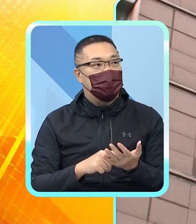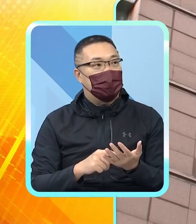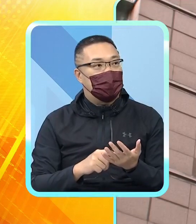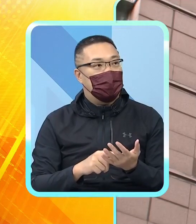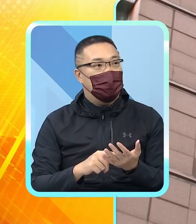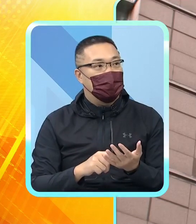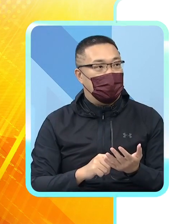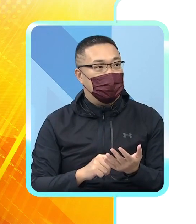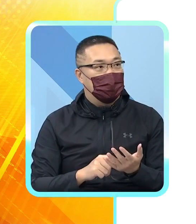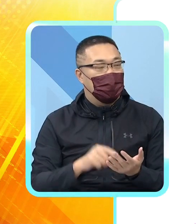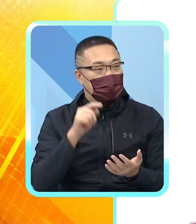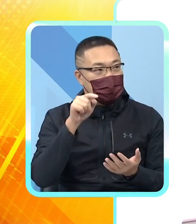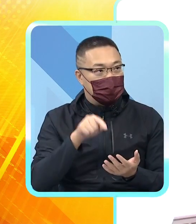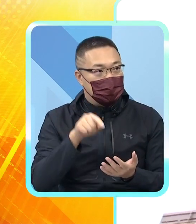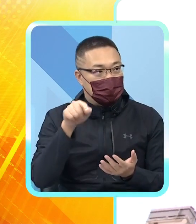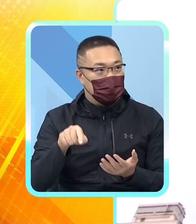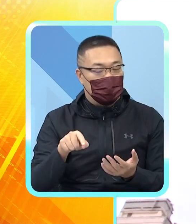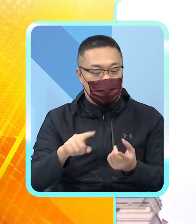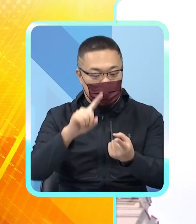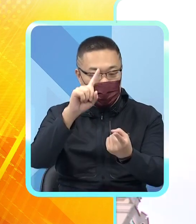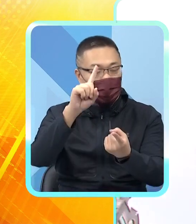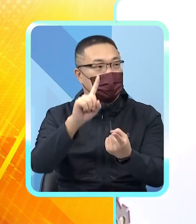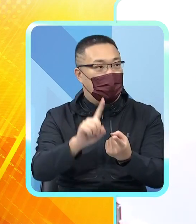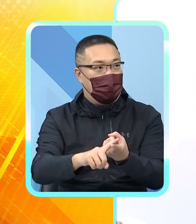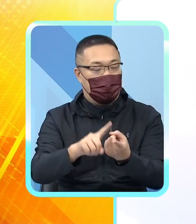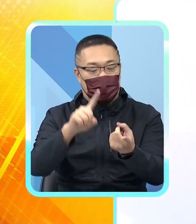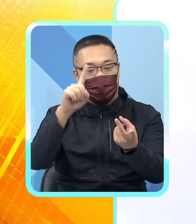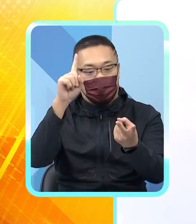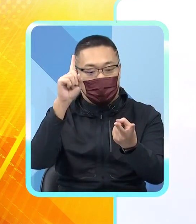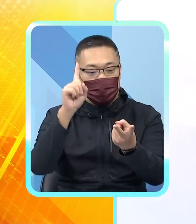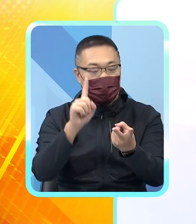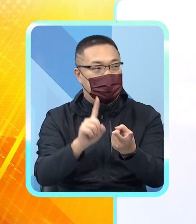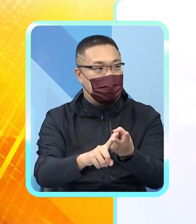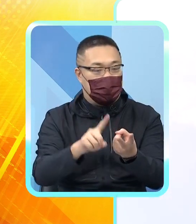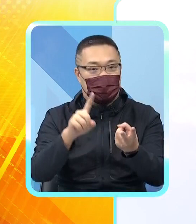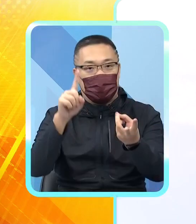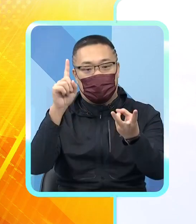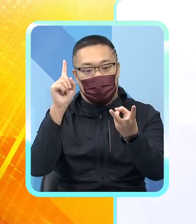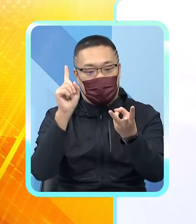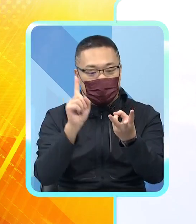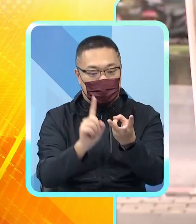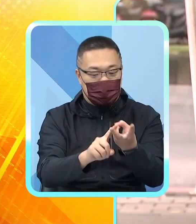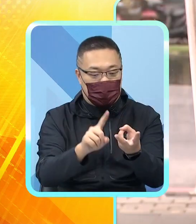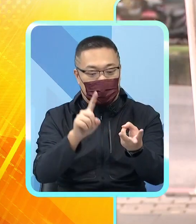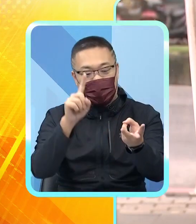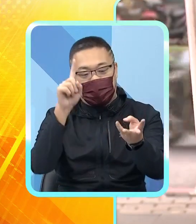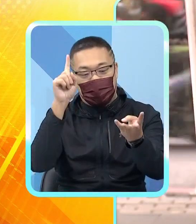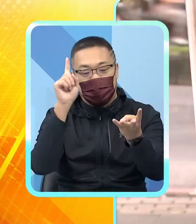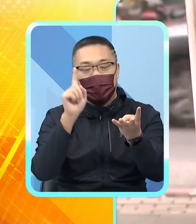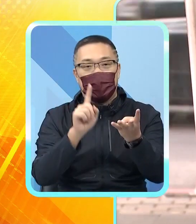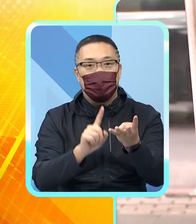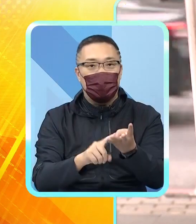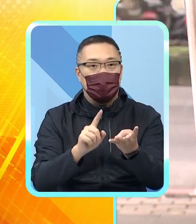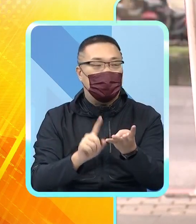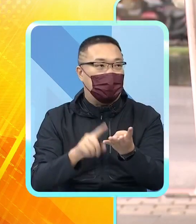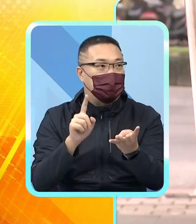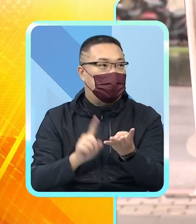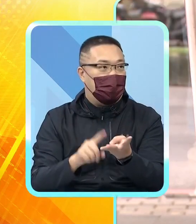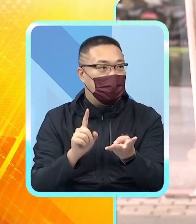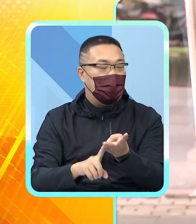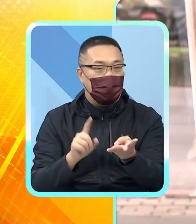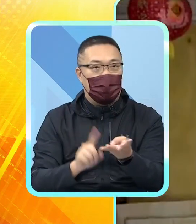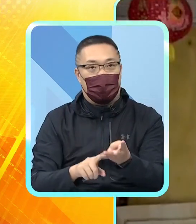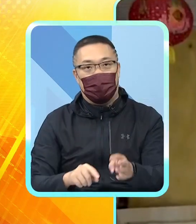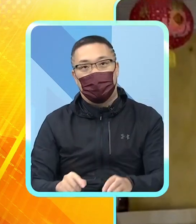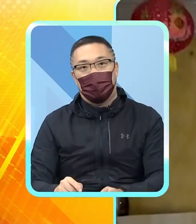你在高刚。29天，你要买到货，要下定，对方生产给你，运到